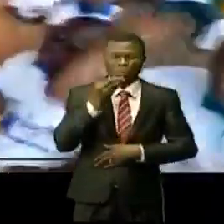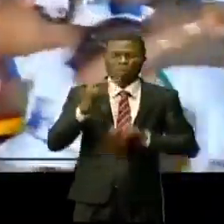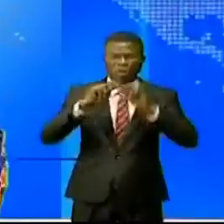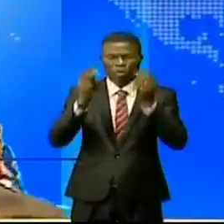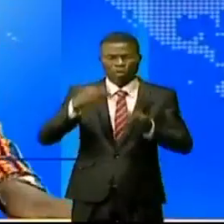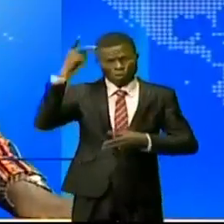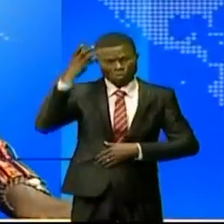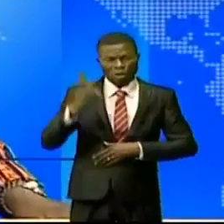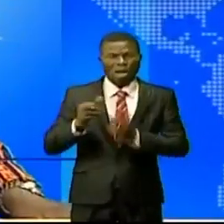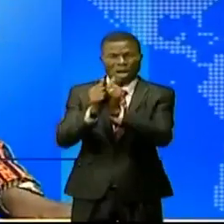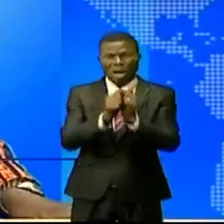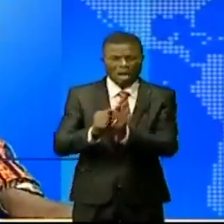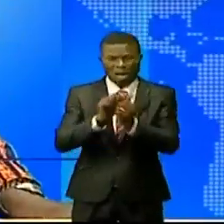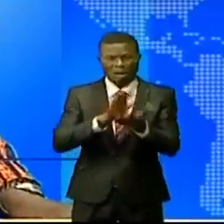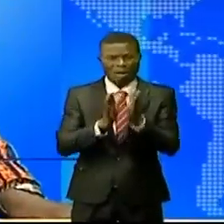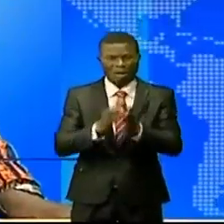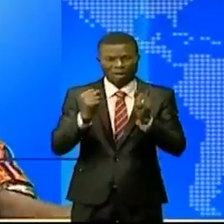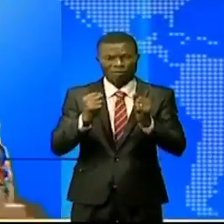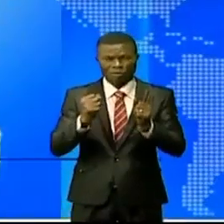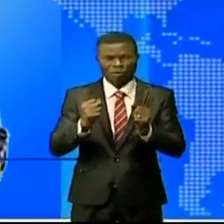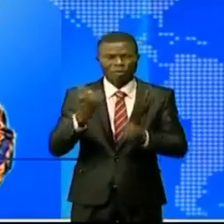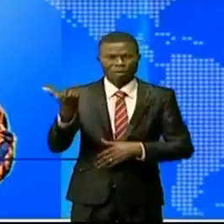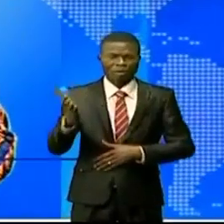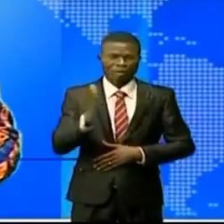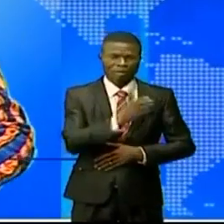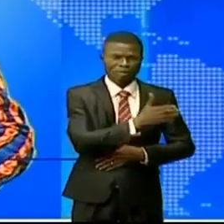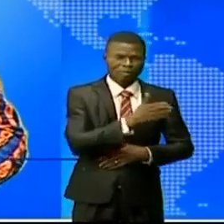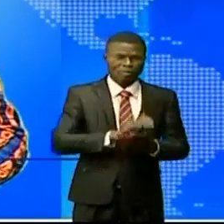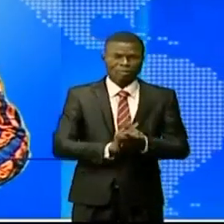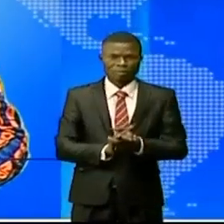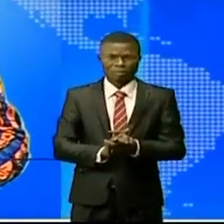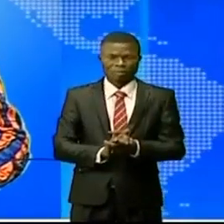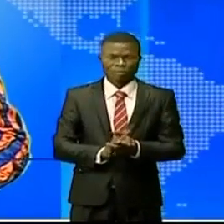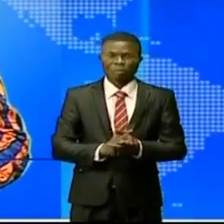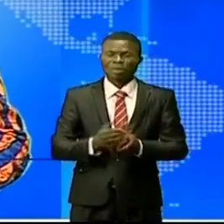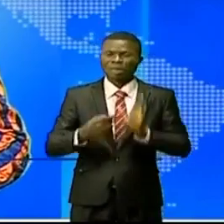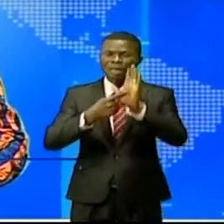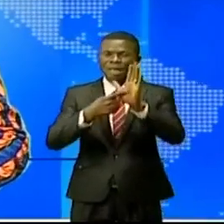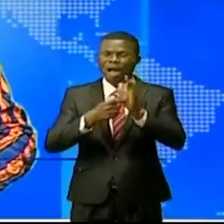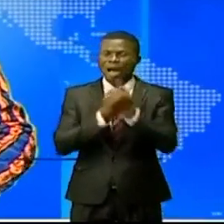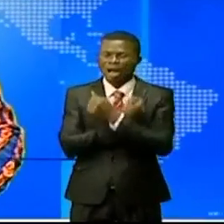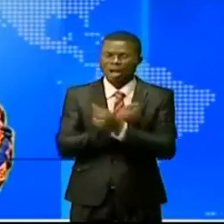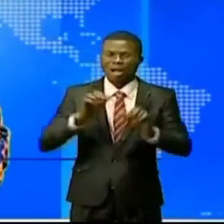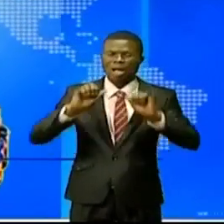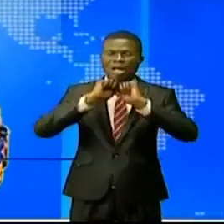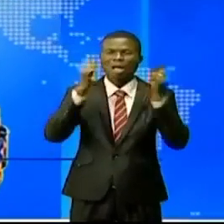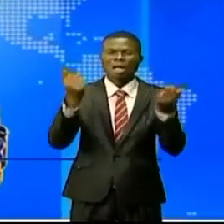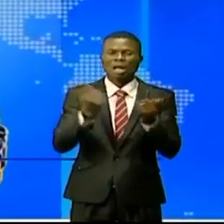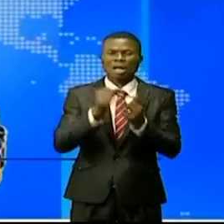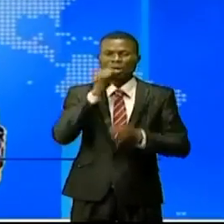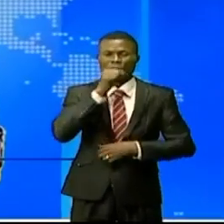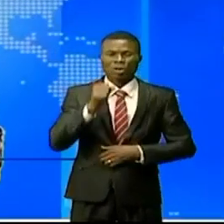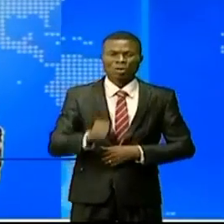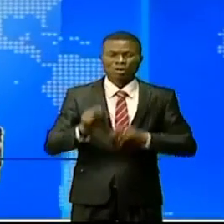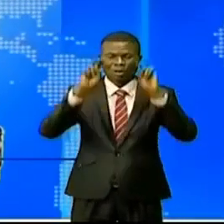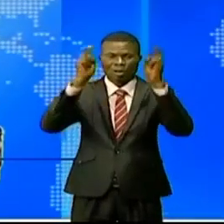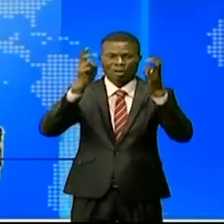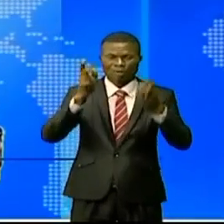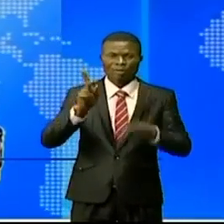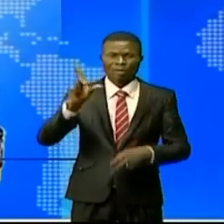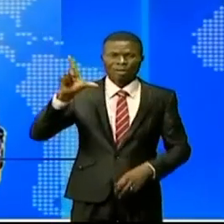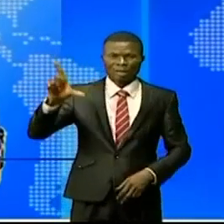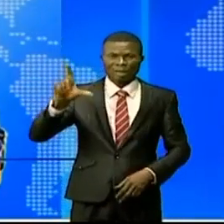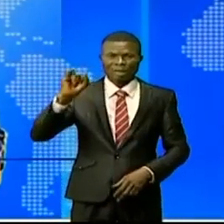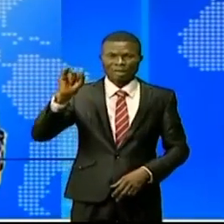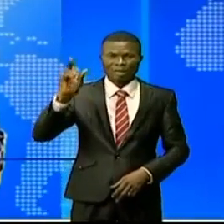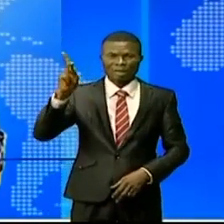Ensemble, nous sommes forts. Un autre geste de solidarité posé par l'association des anciens de la ville de Likassi dans la province